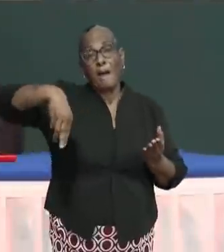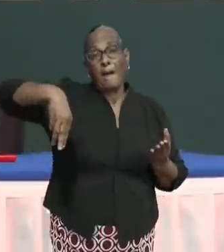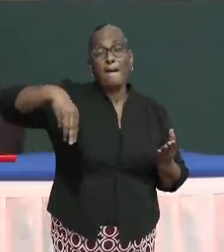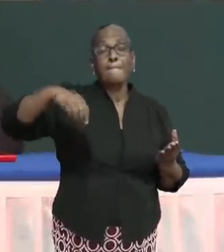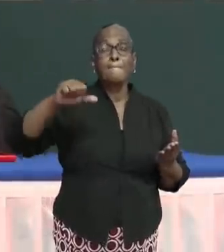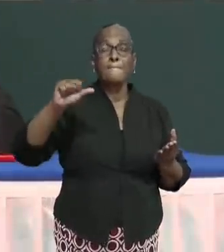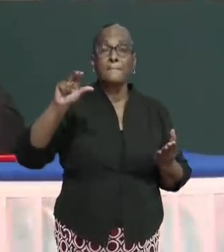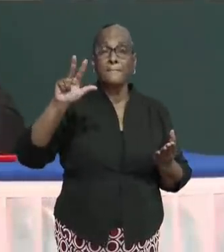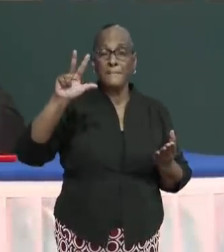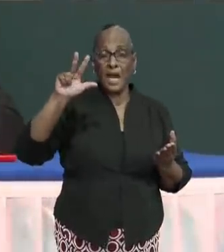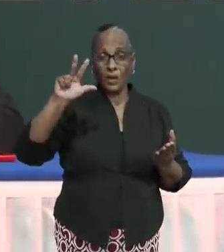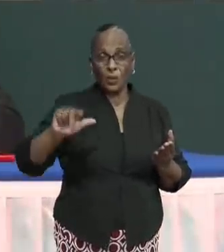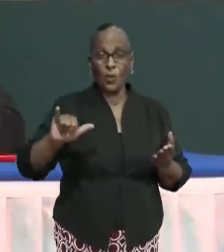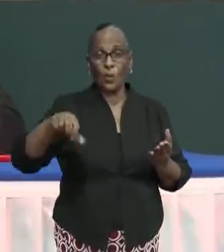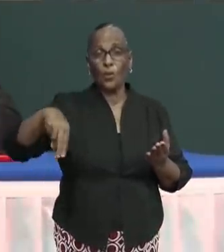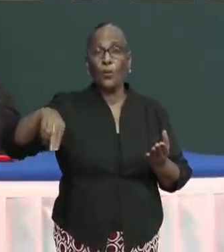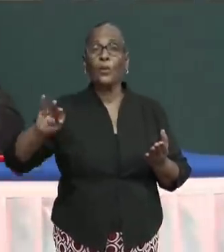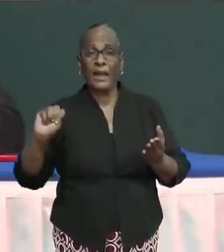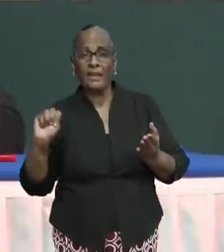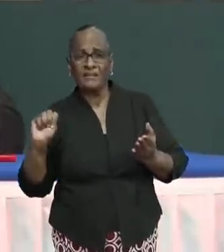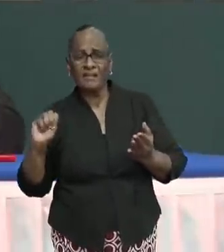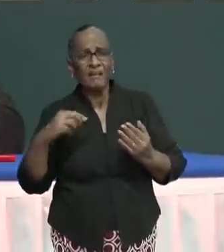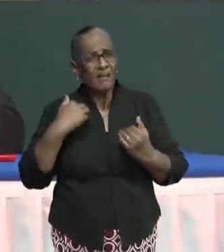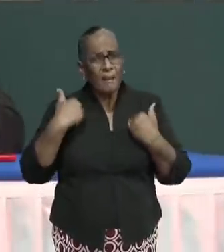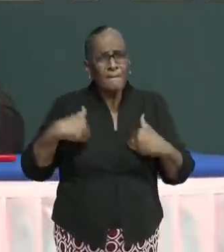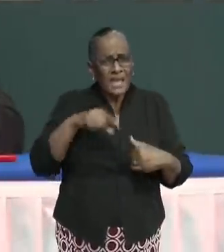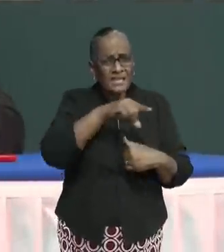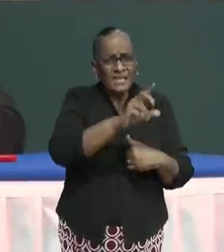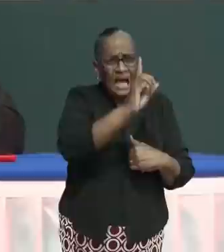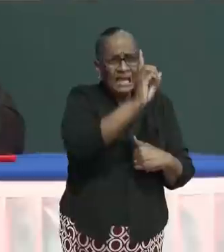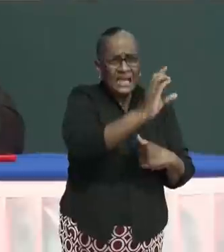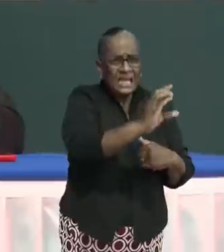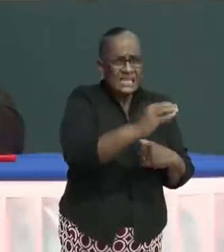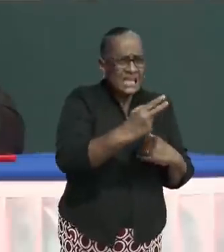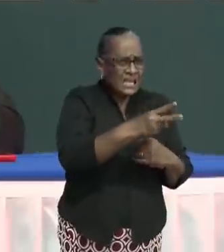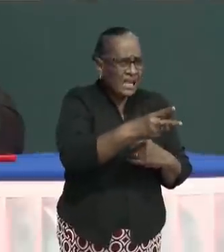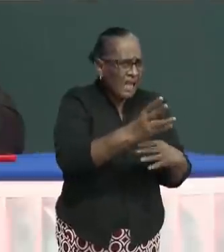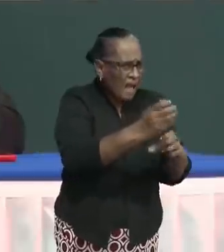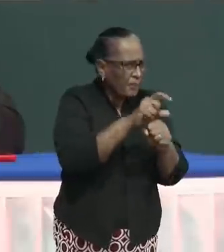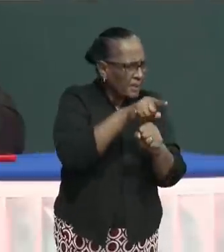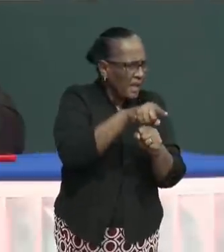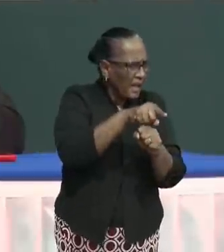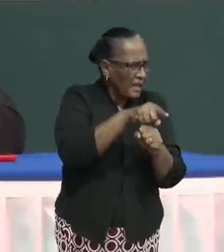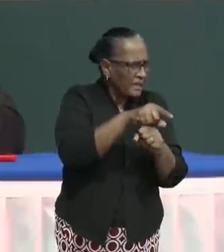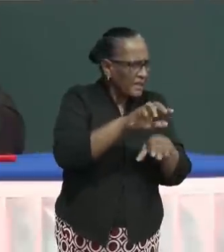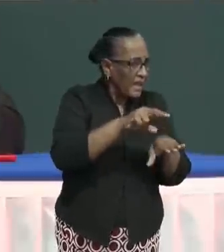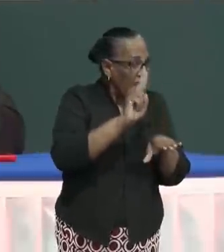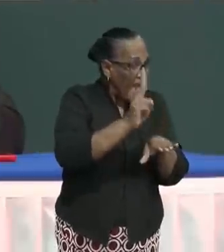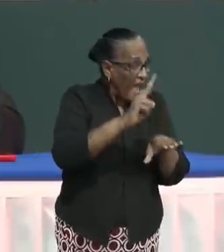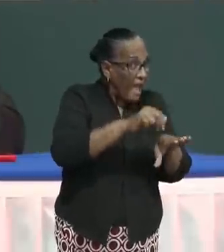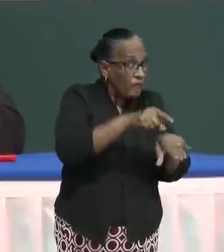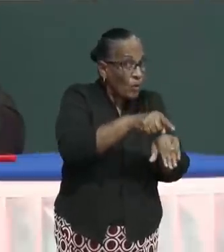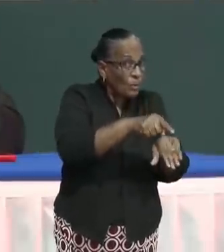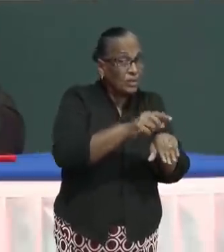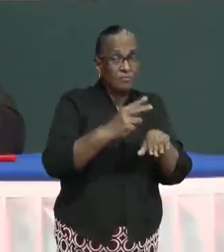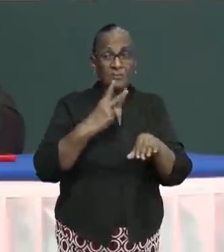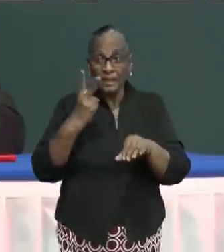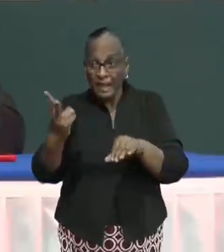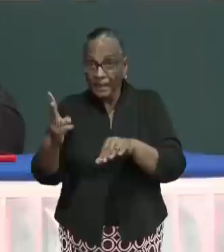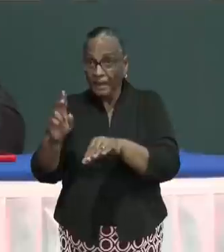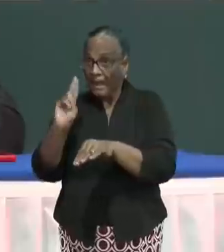is dat die man met de smak heeft, zijn de DC's. Die kan zoeken naar de smak zijn dat de behoefte van de pakket.